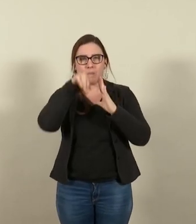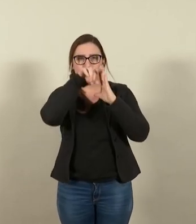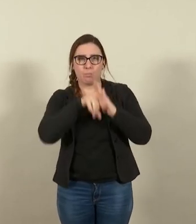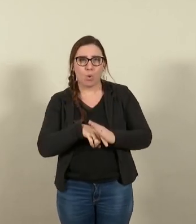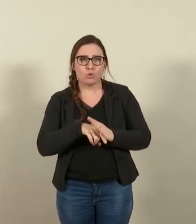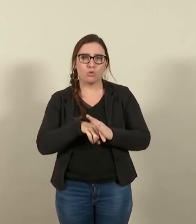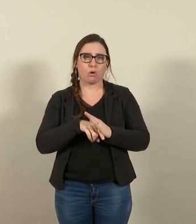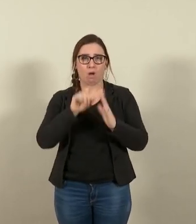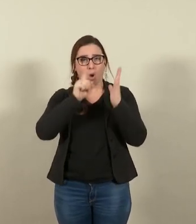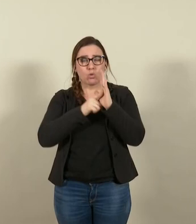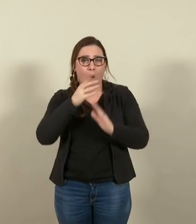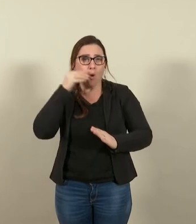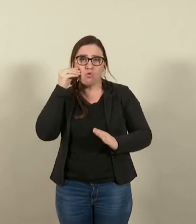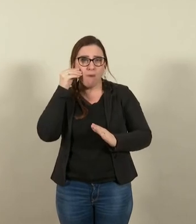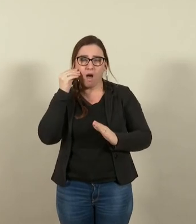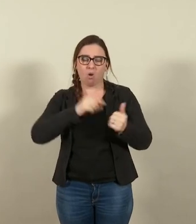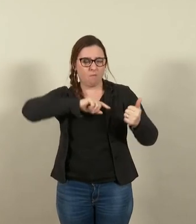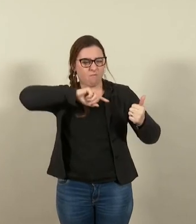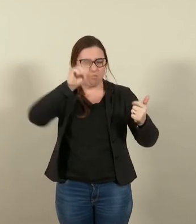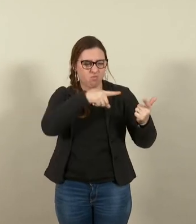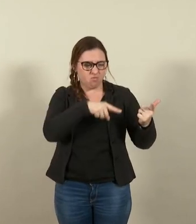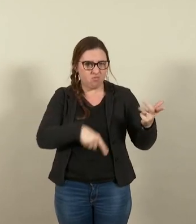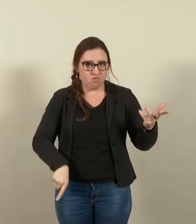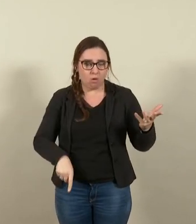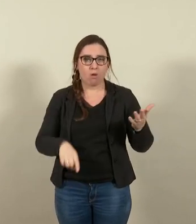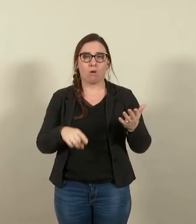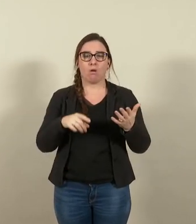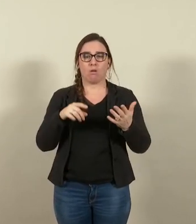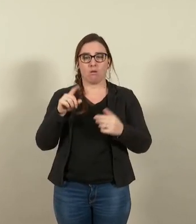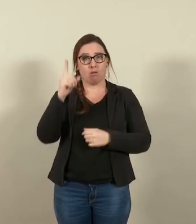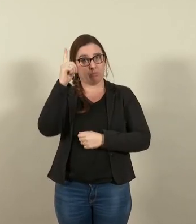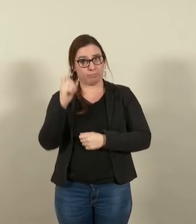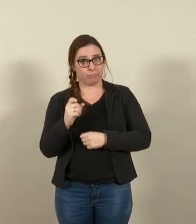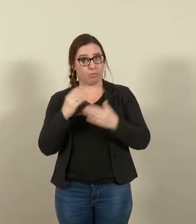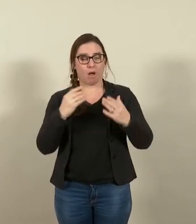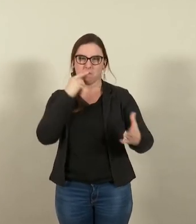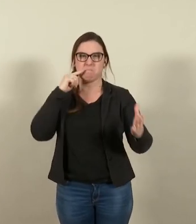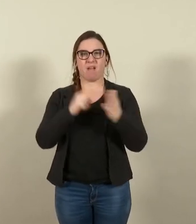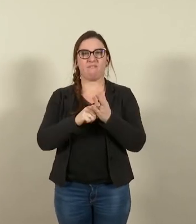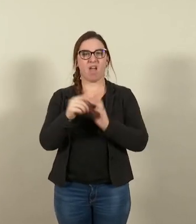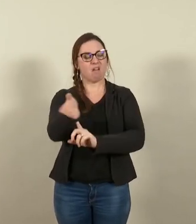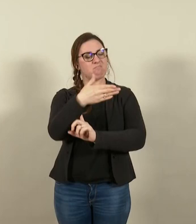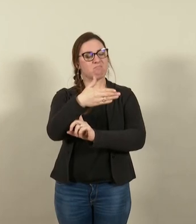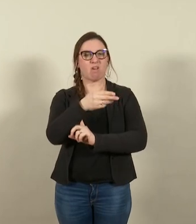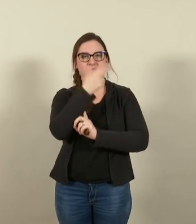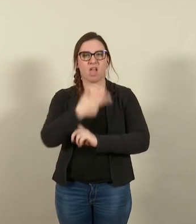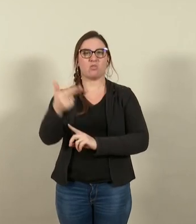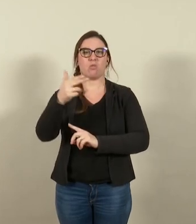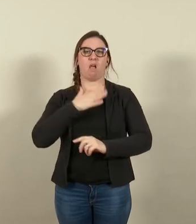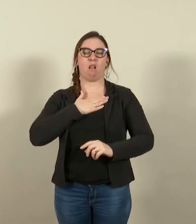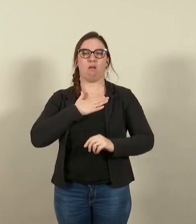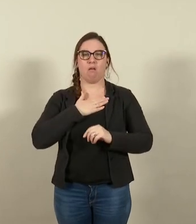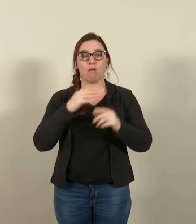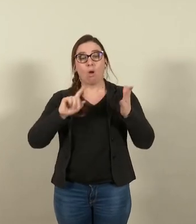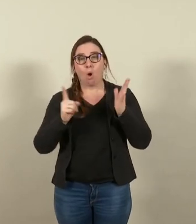attentatoires aux droits humains parmi lesquelles l'introduction de la préférence nationale la limitation du droit du